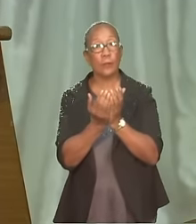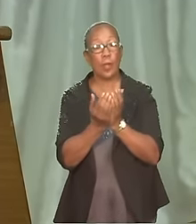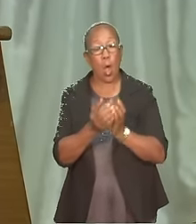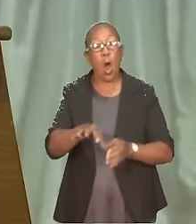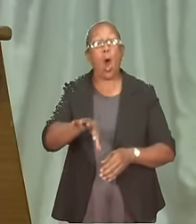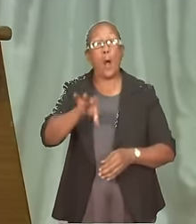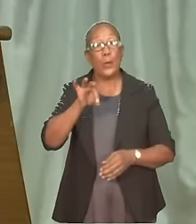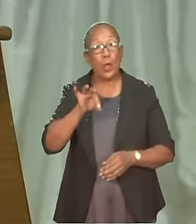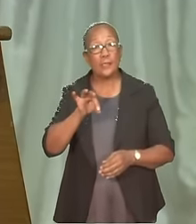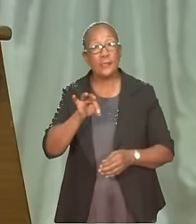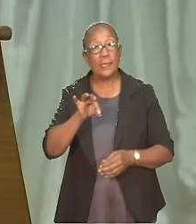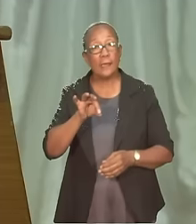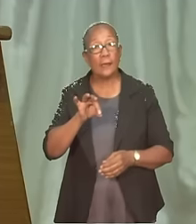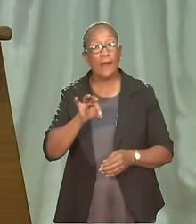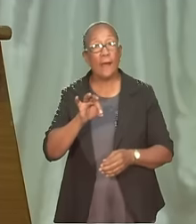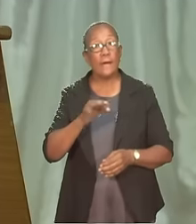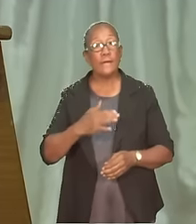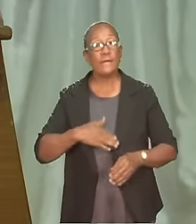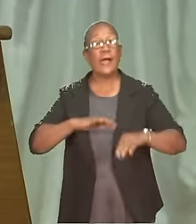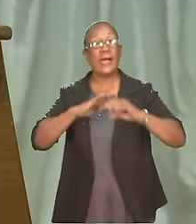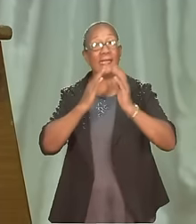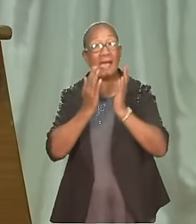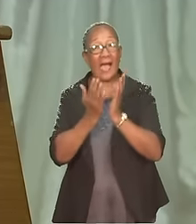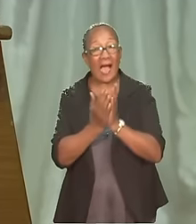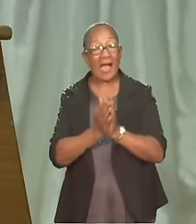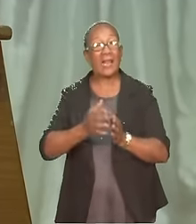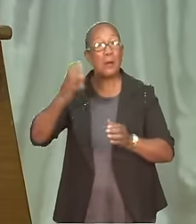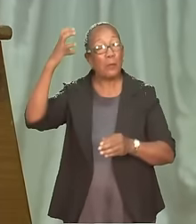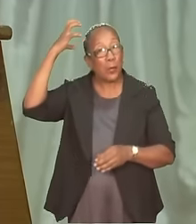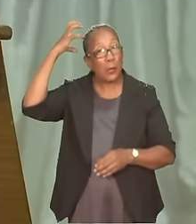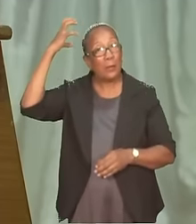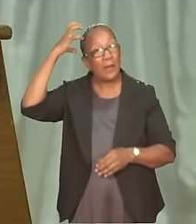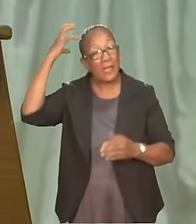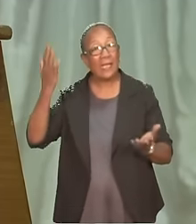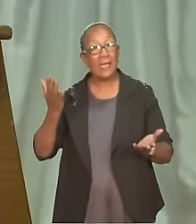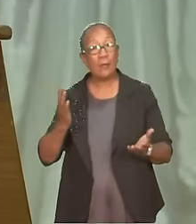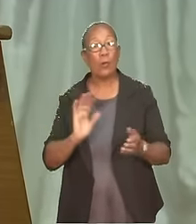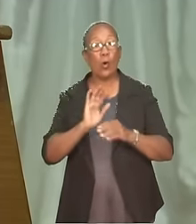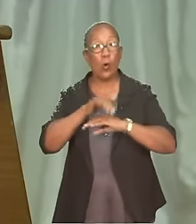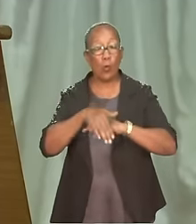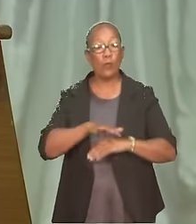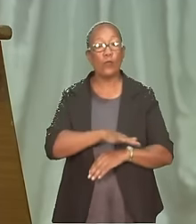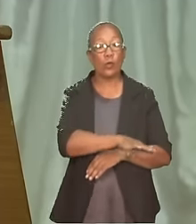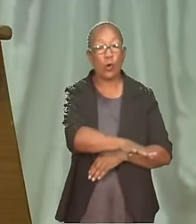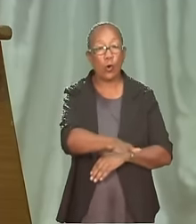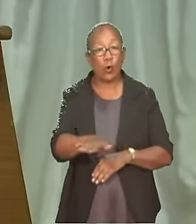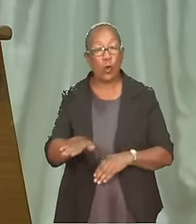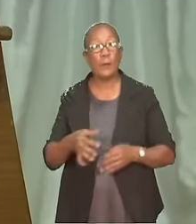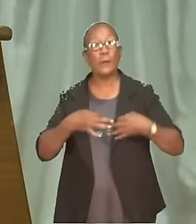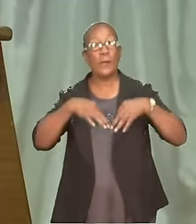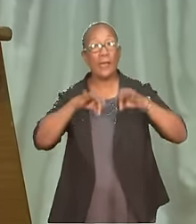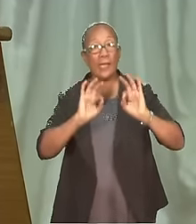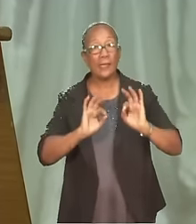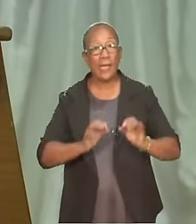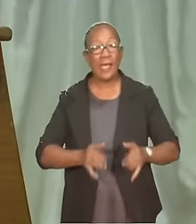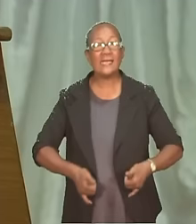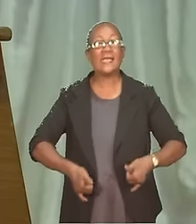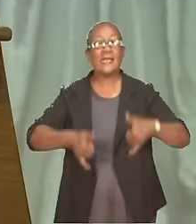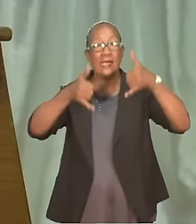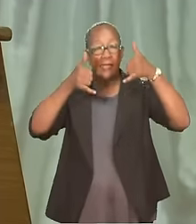oplossen van alle conflicten met betrekking tot grondbeleid. Er zijn veel